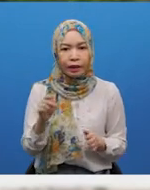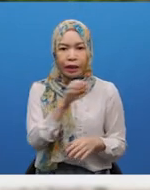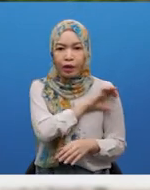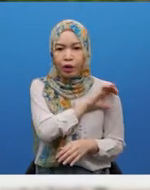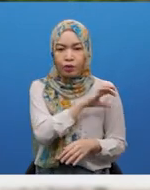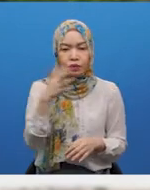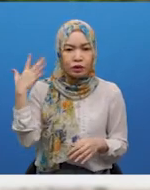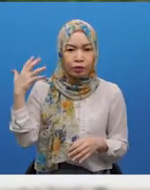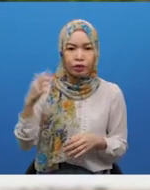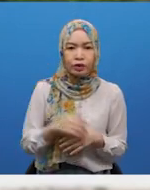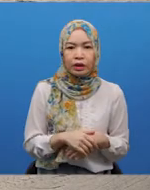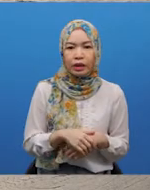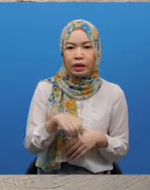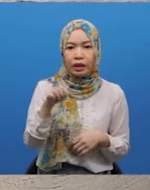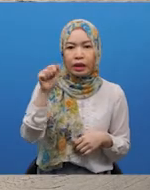bunyi aliterasi.